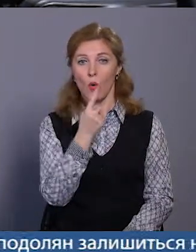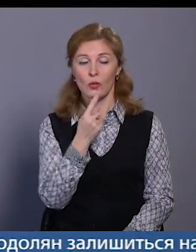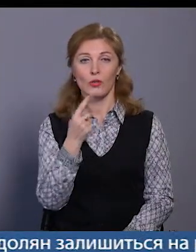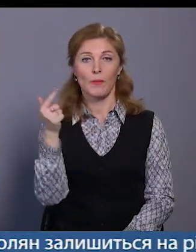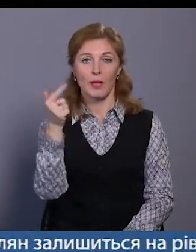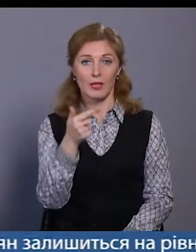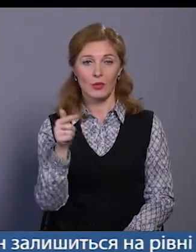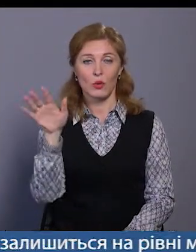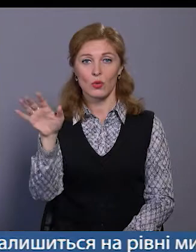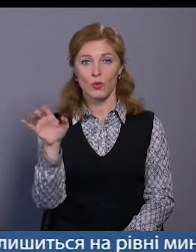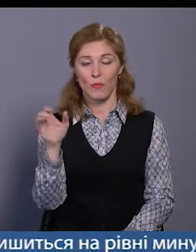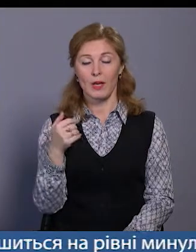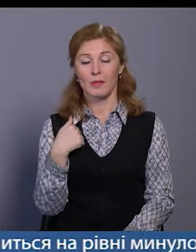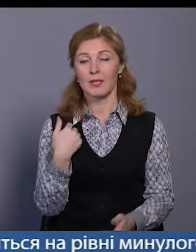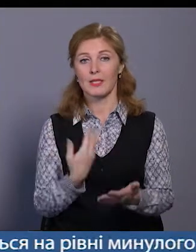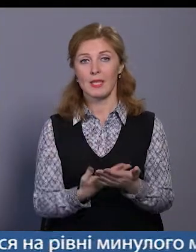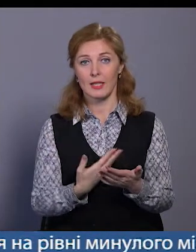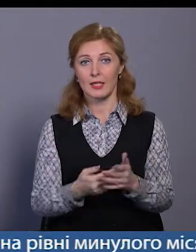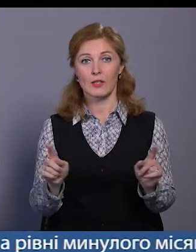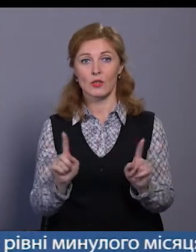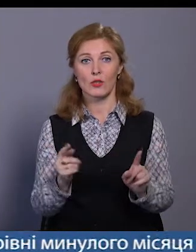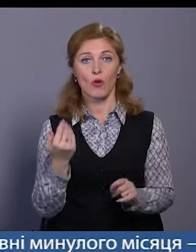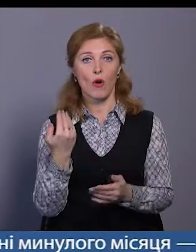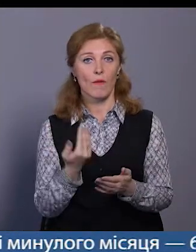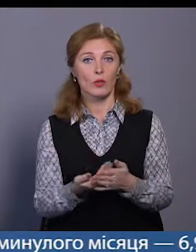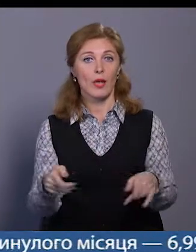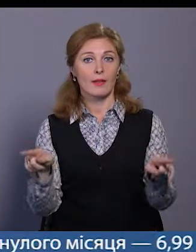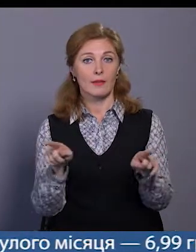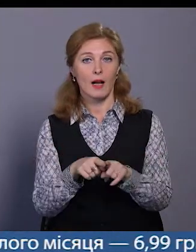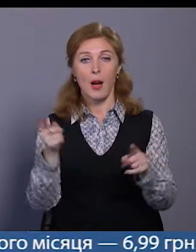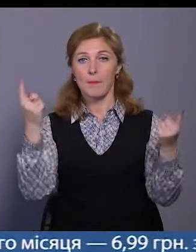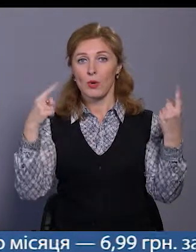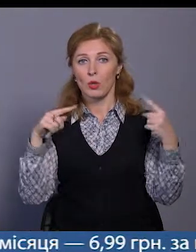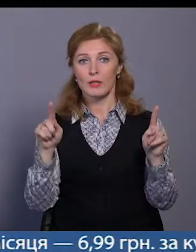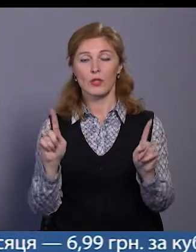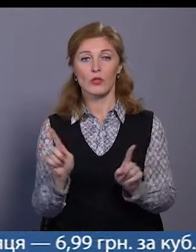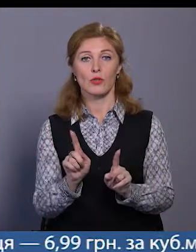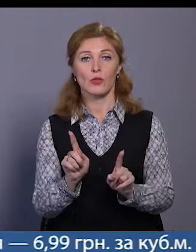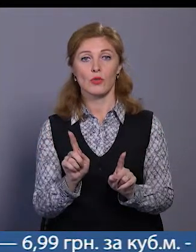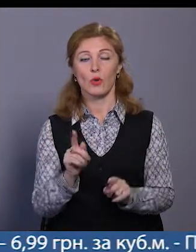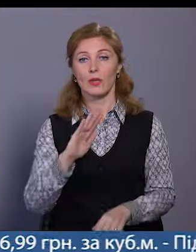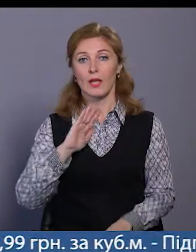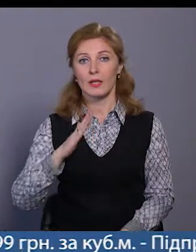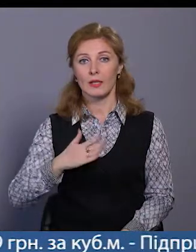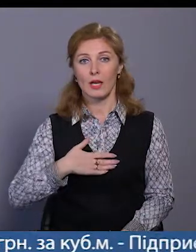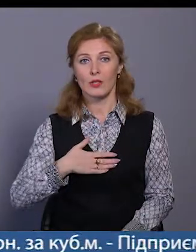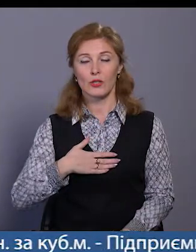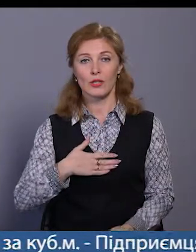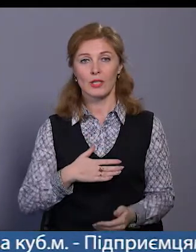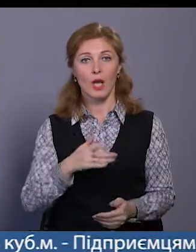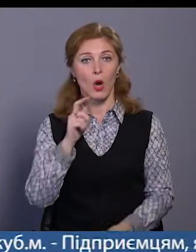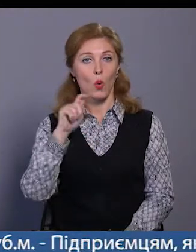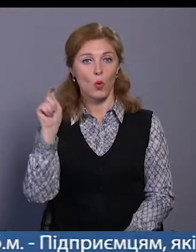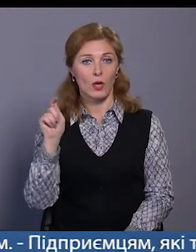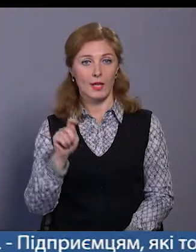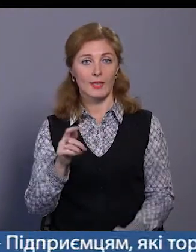собаки». Мені здається, що вона от така от дуже поетична. Мені здається, що на нашій на